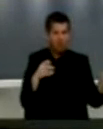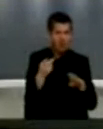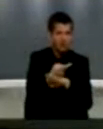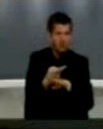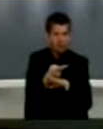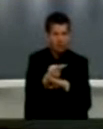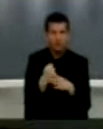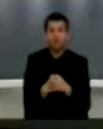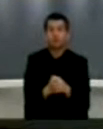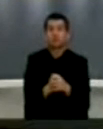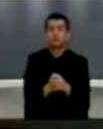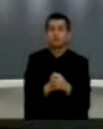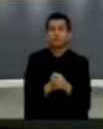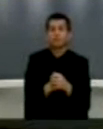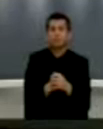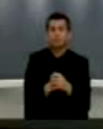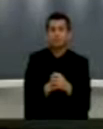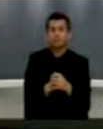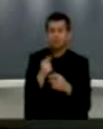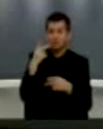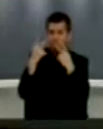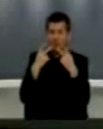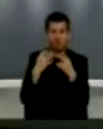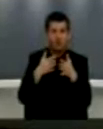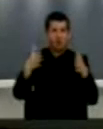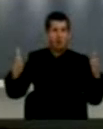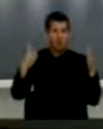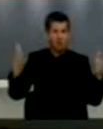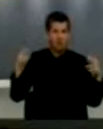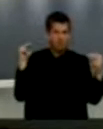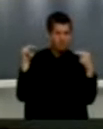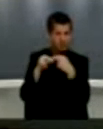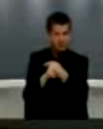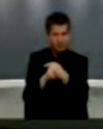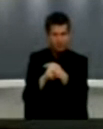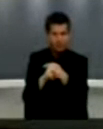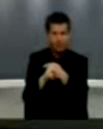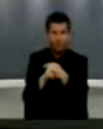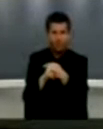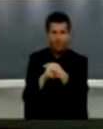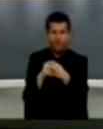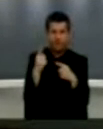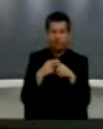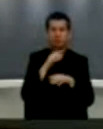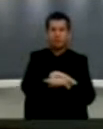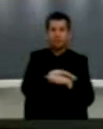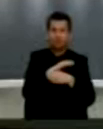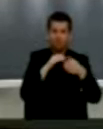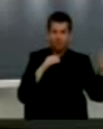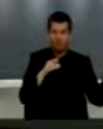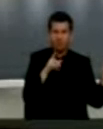shoqërore. Kur është bërë zgjerimi kësaj rruge, është zgjeruar në anën e majtë, do më thonë